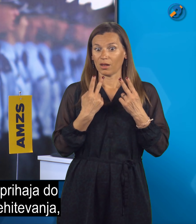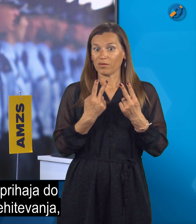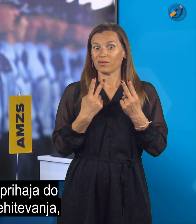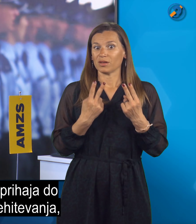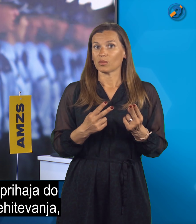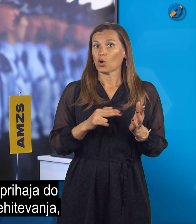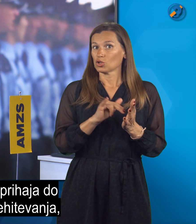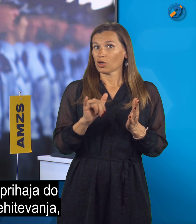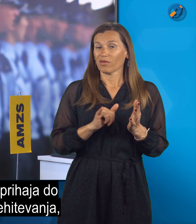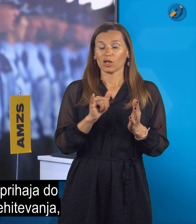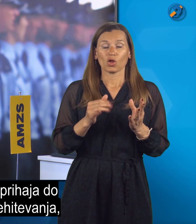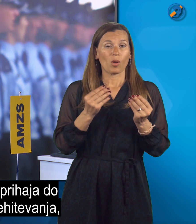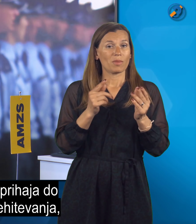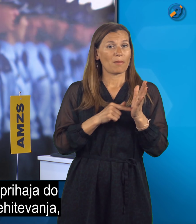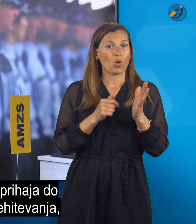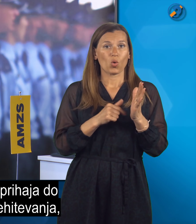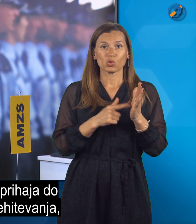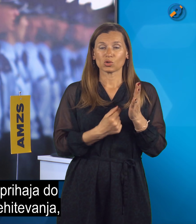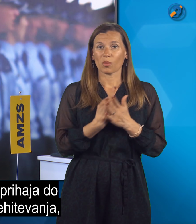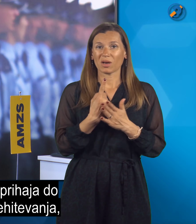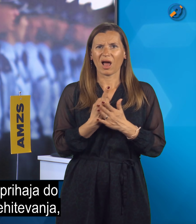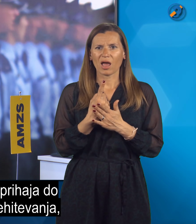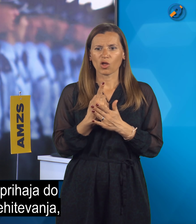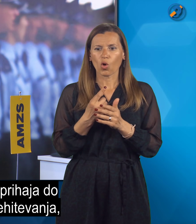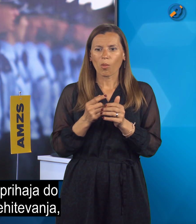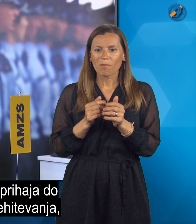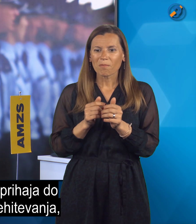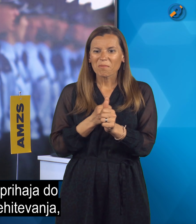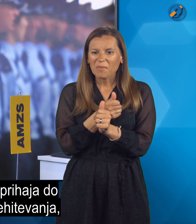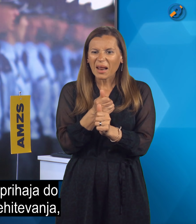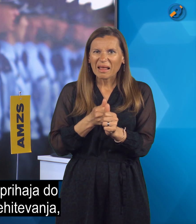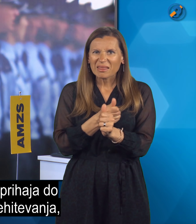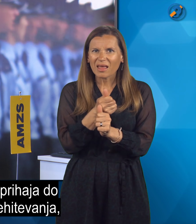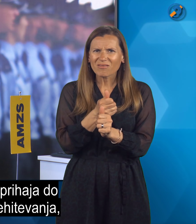Ugotavljamo pa, da še vedno prepogosto prihaja do tesnih prehitevanj,